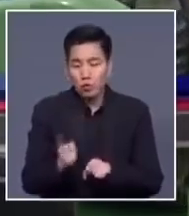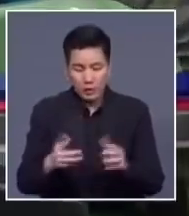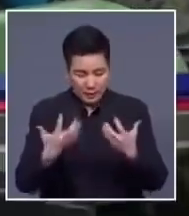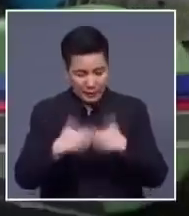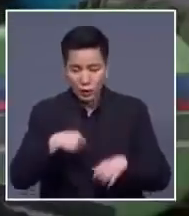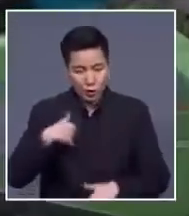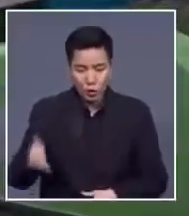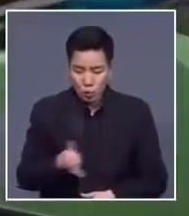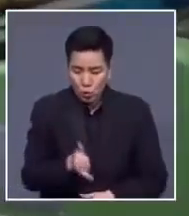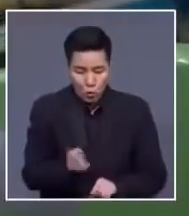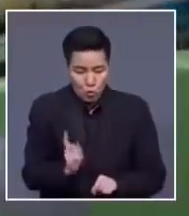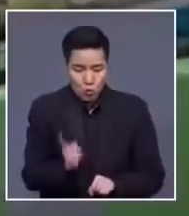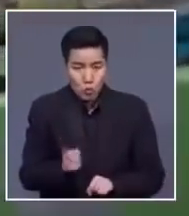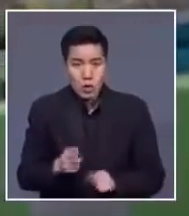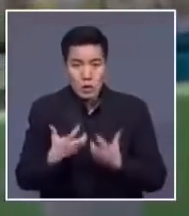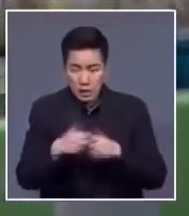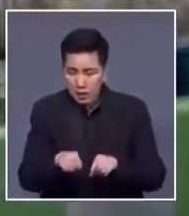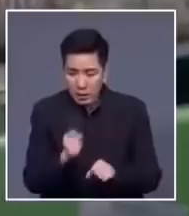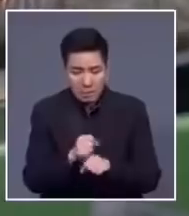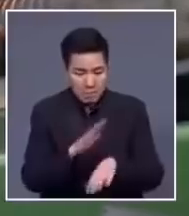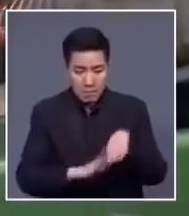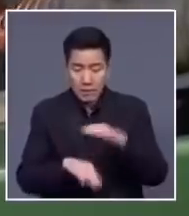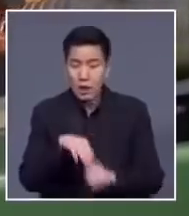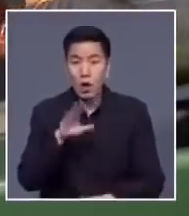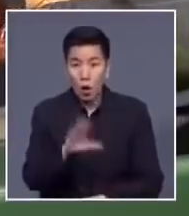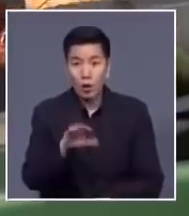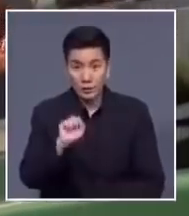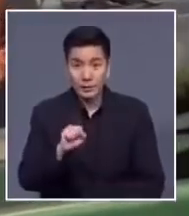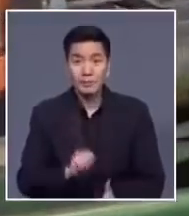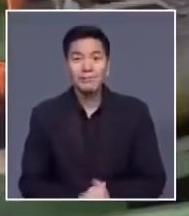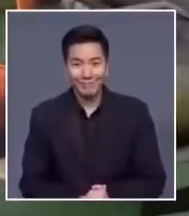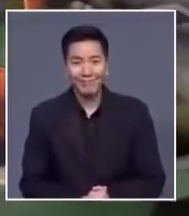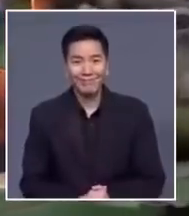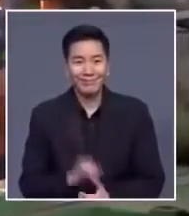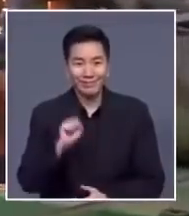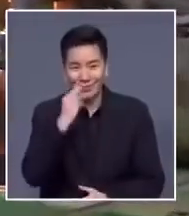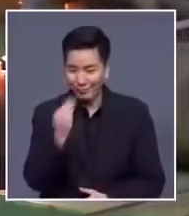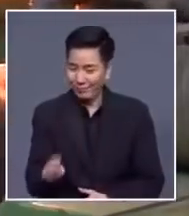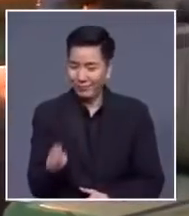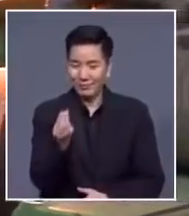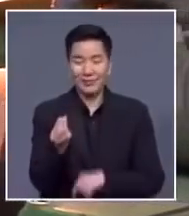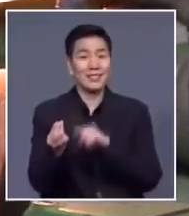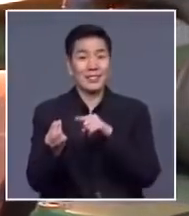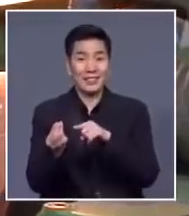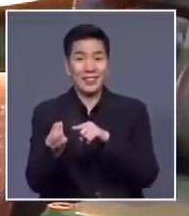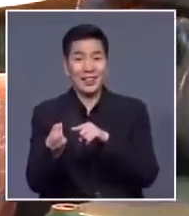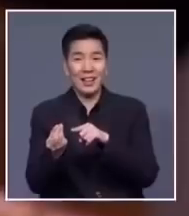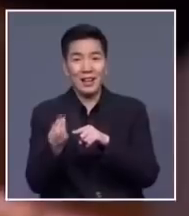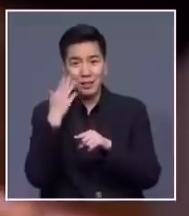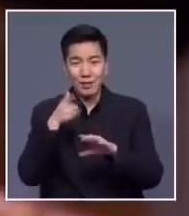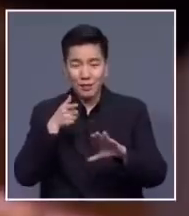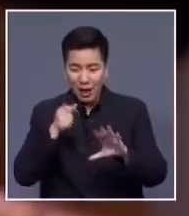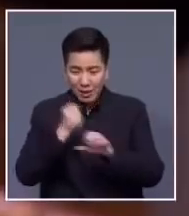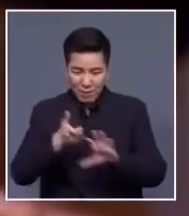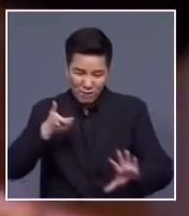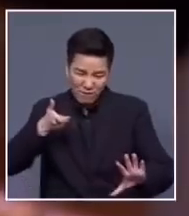ครับอยู่ตรงนี้ครับผม ครับผมเห็นชิ้นส่วนตรงนั้นเนี่ยฝีมือของต้นใช่ไหมครับ ครับผมครับ หยิ ปดูหน่อยอันนี้คืออะไรครับ นี่คือหัวดอกสว่าน